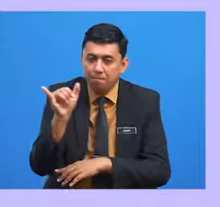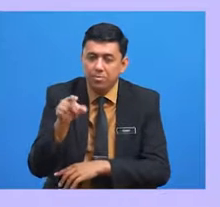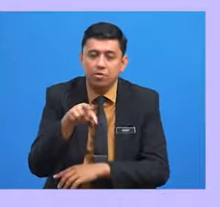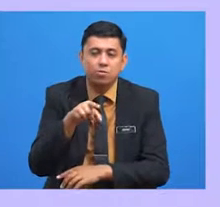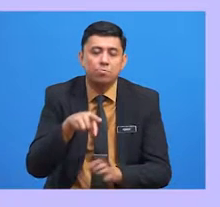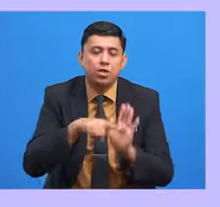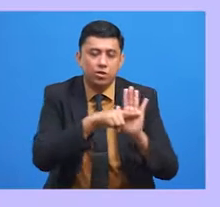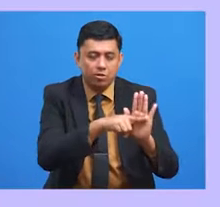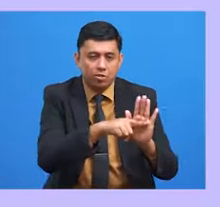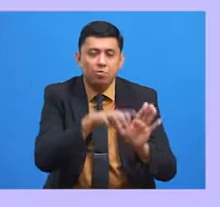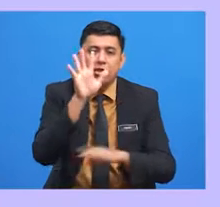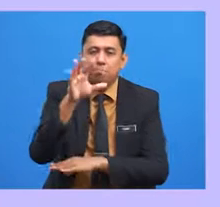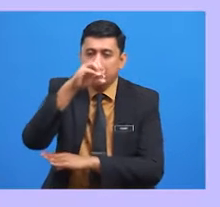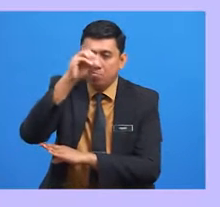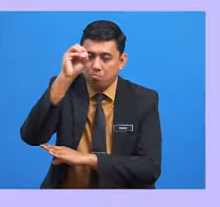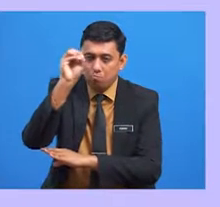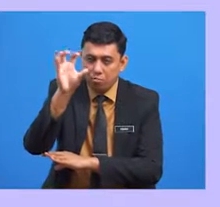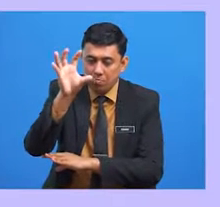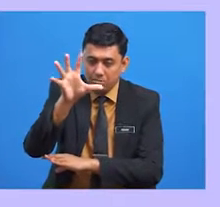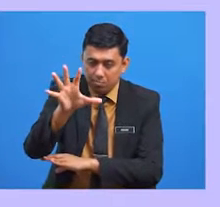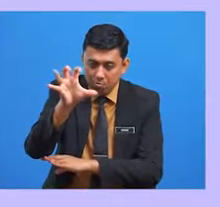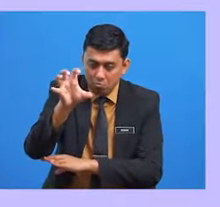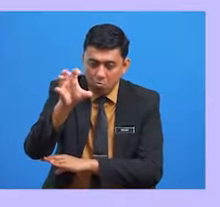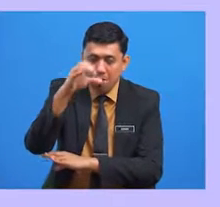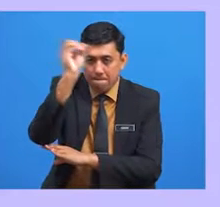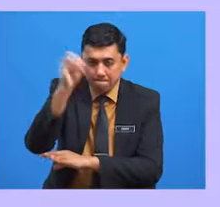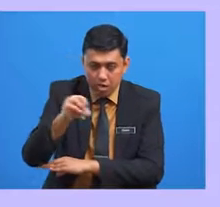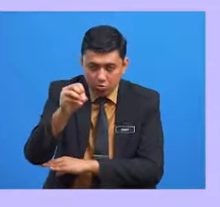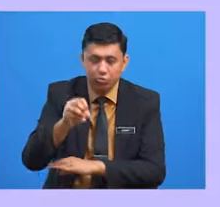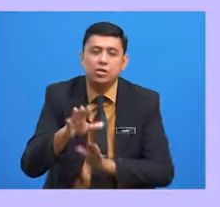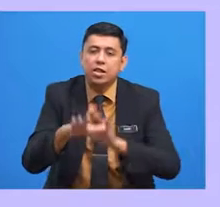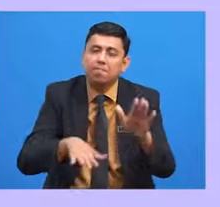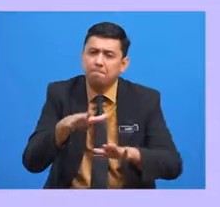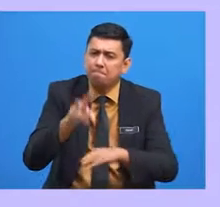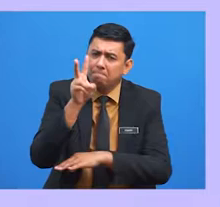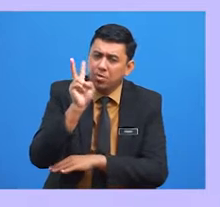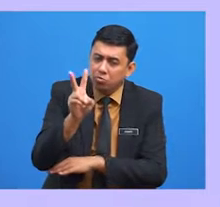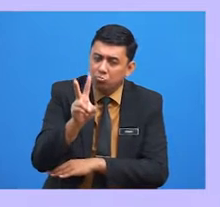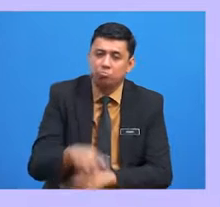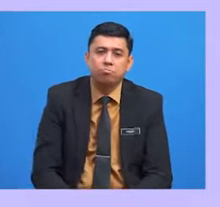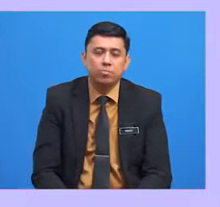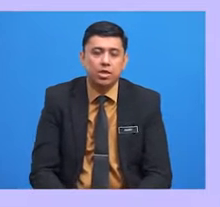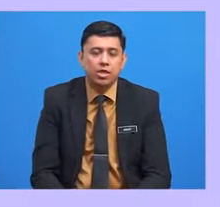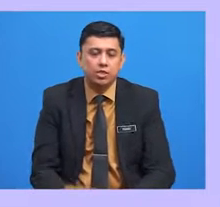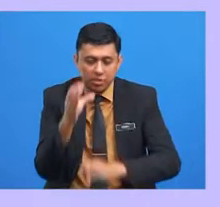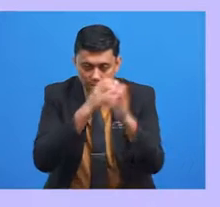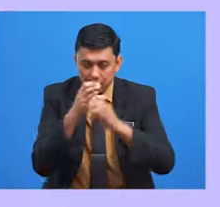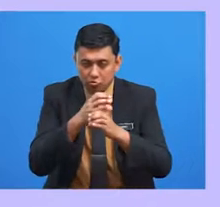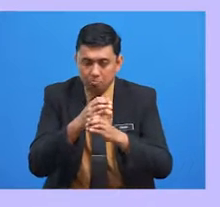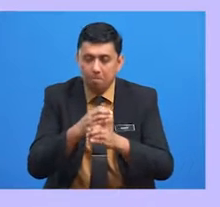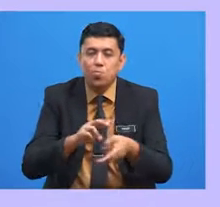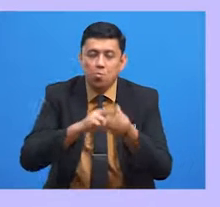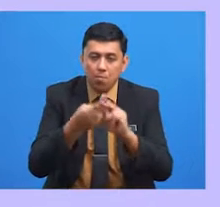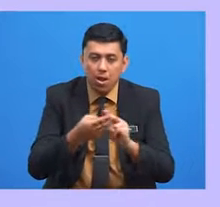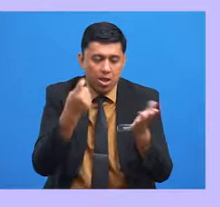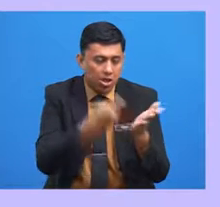negatif 50%. Kemudian, langkah kedua, murid perlu mencari peratus perubahan harga,